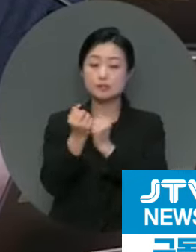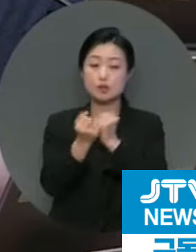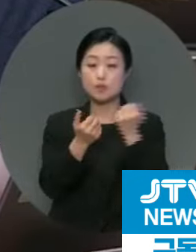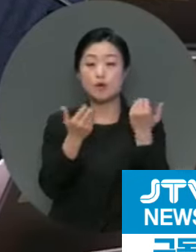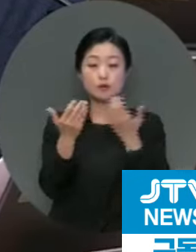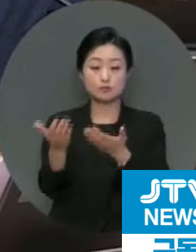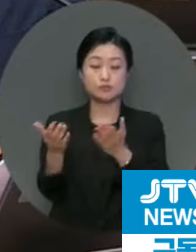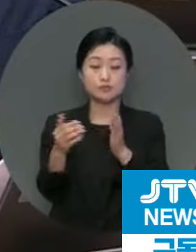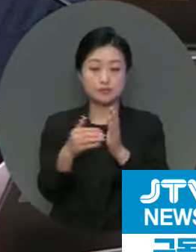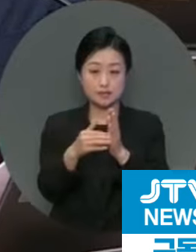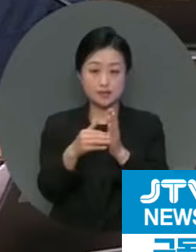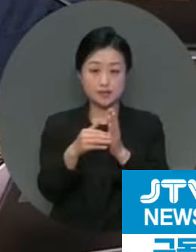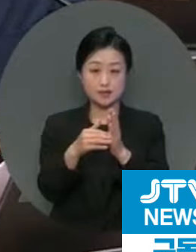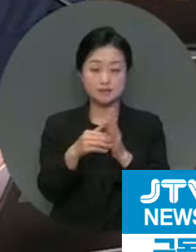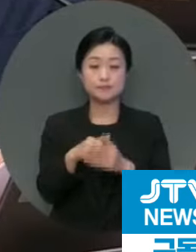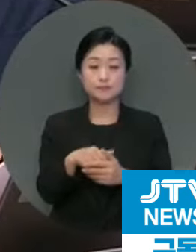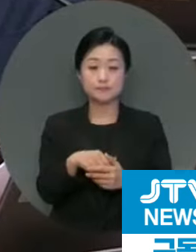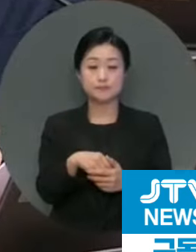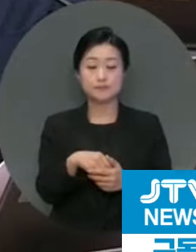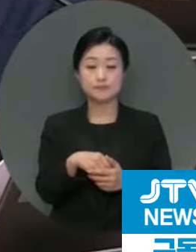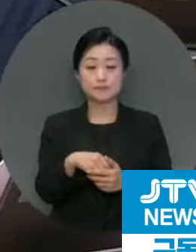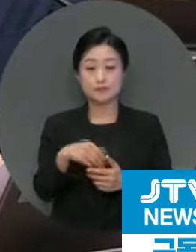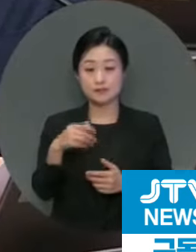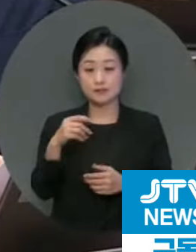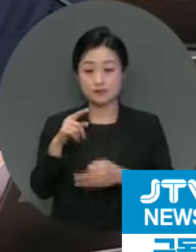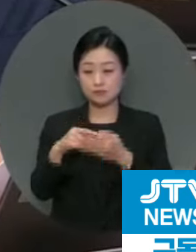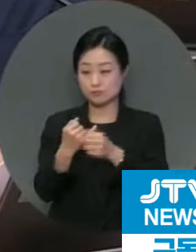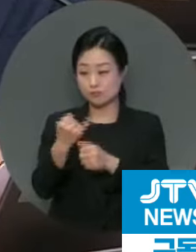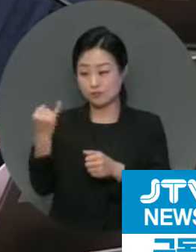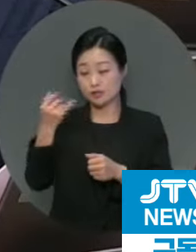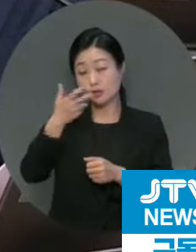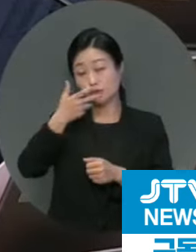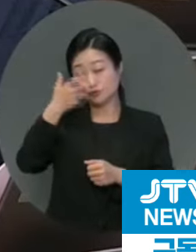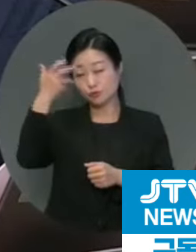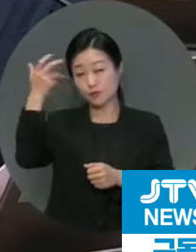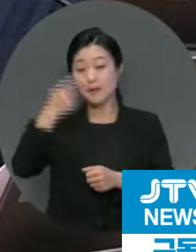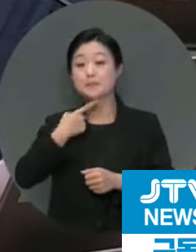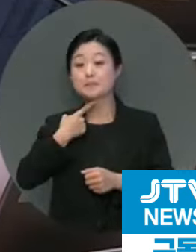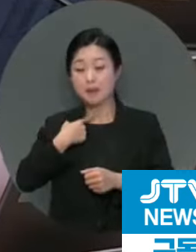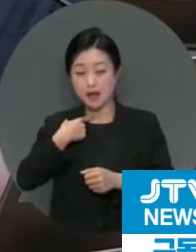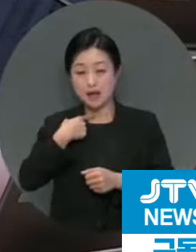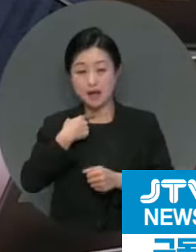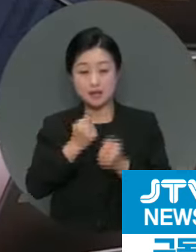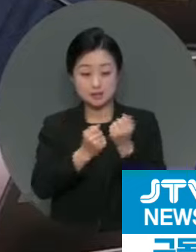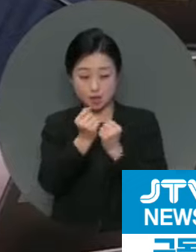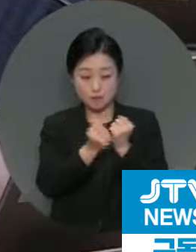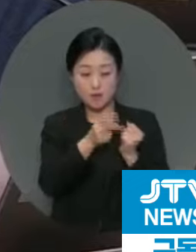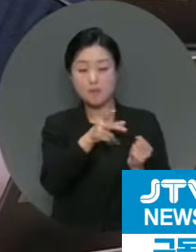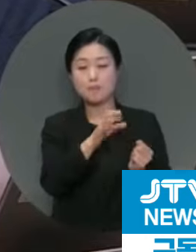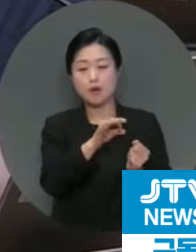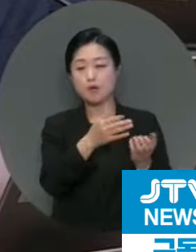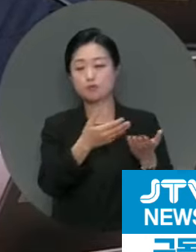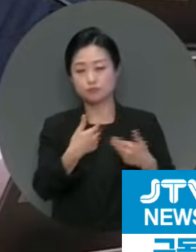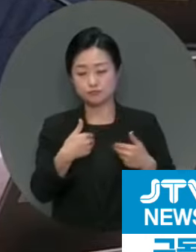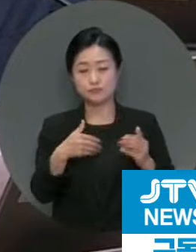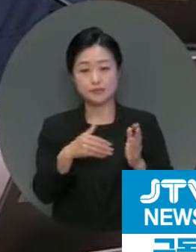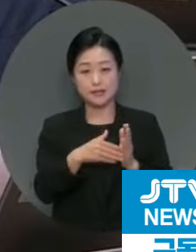해몽하는 아, 이 식으로 네, 꿈을 꾼 말한 겁니다. 거는 김건희 여사고 네, 그 해몽을 해준 해몽을 한 거는 거는 명태균 명태균 대표고.